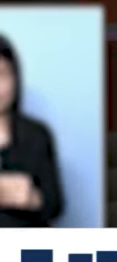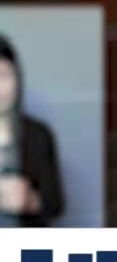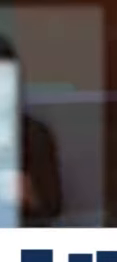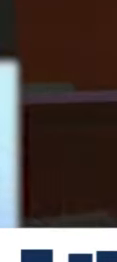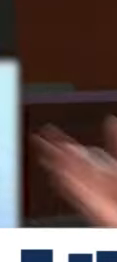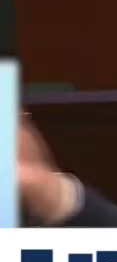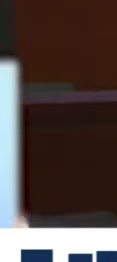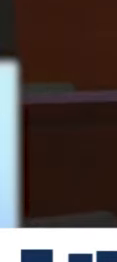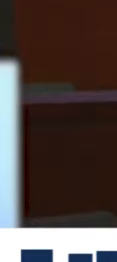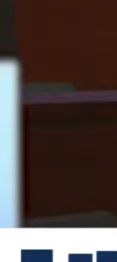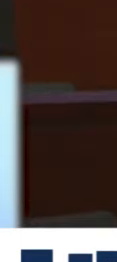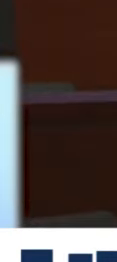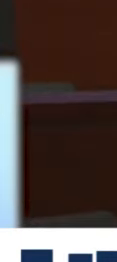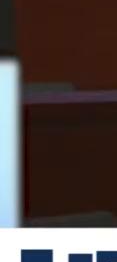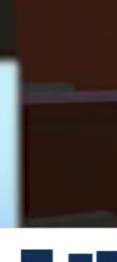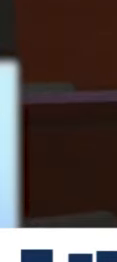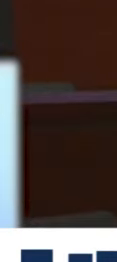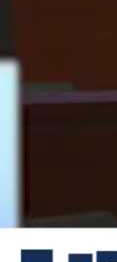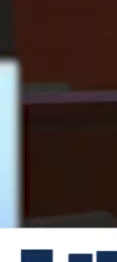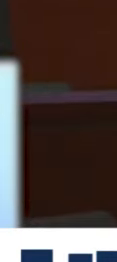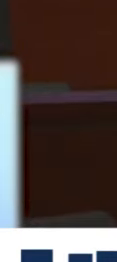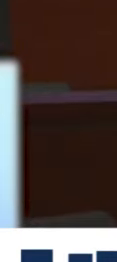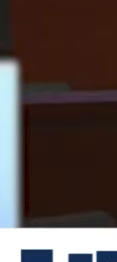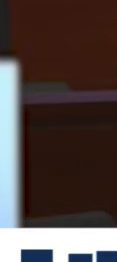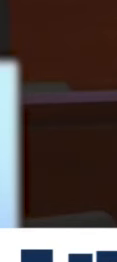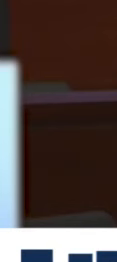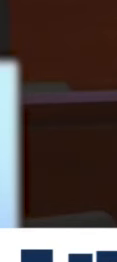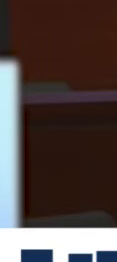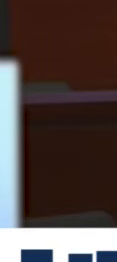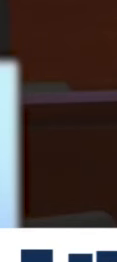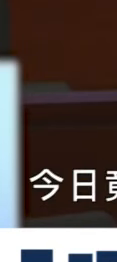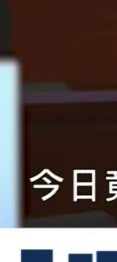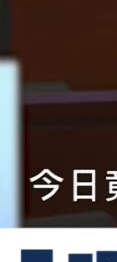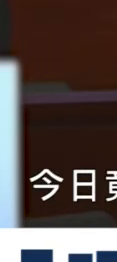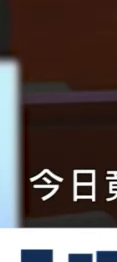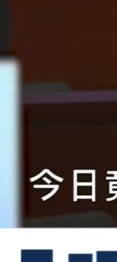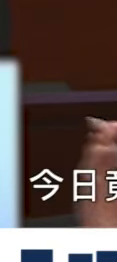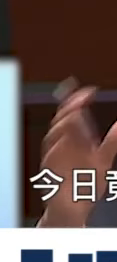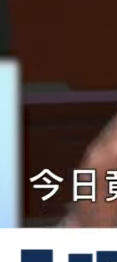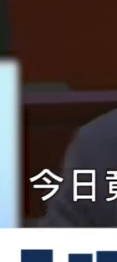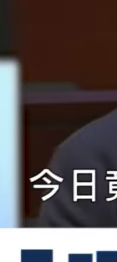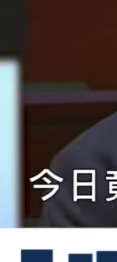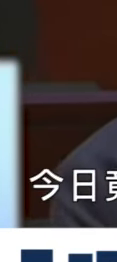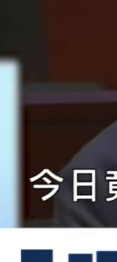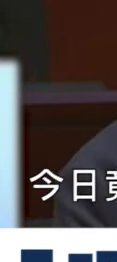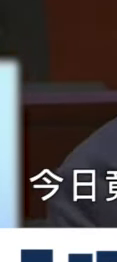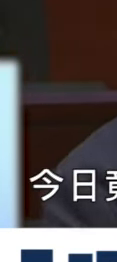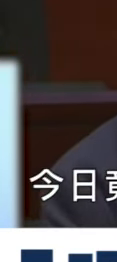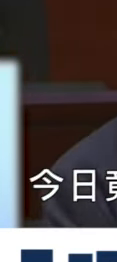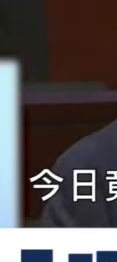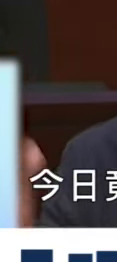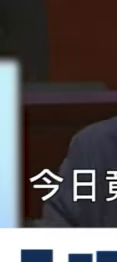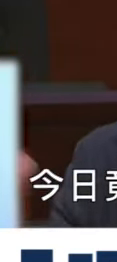受傷，所以需要請佢哋翻個錄口供，就係咁簡單嘅啫。今日咧，竟然俾人講到